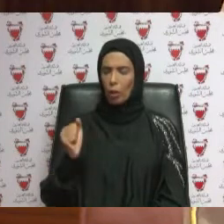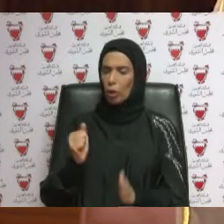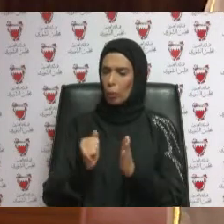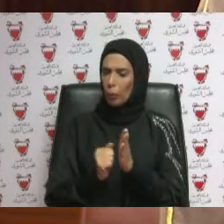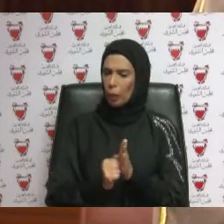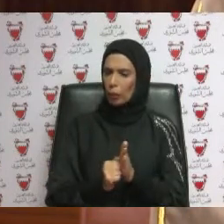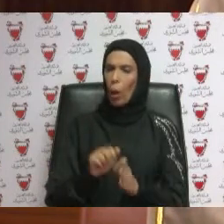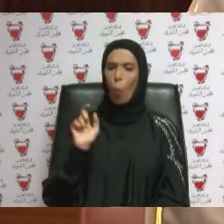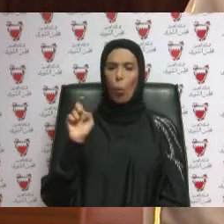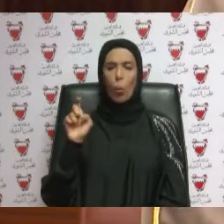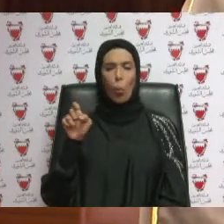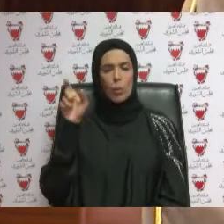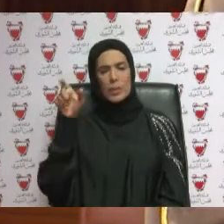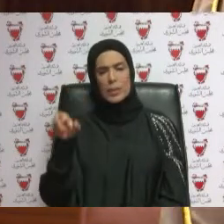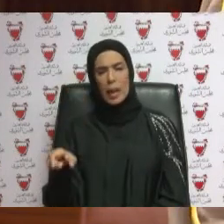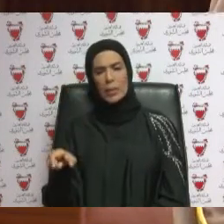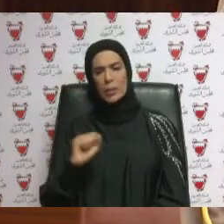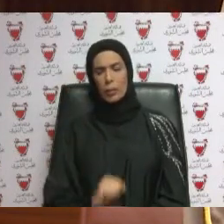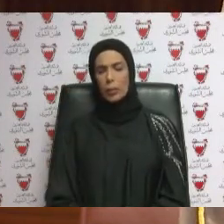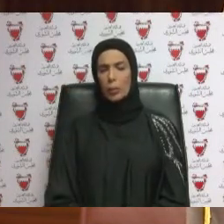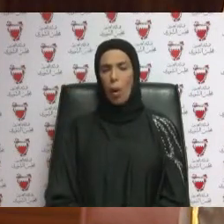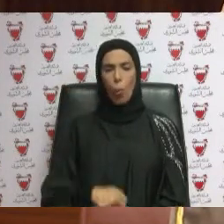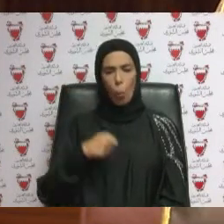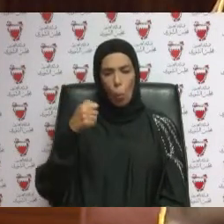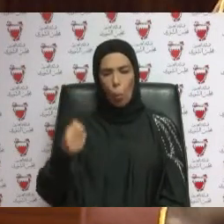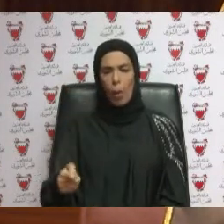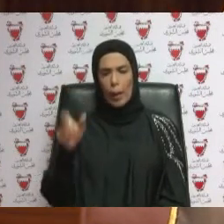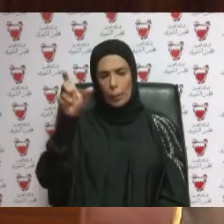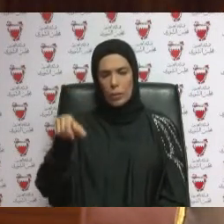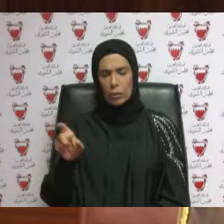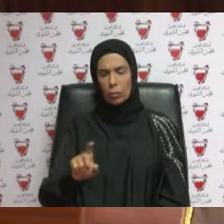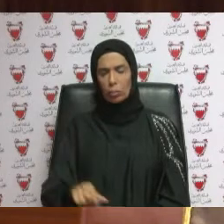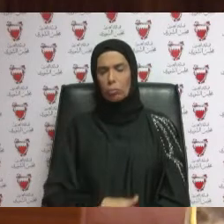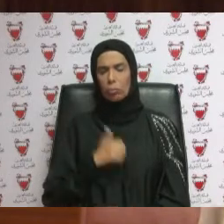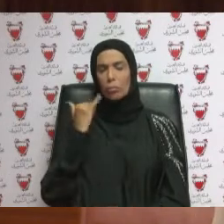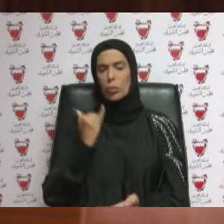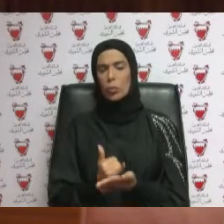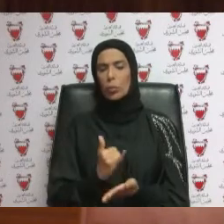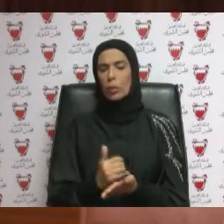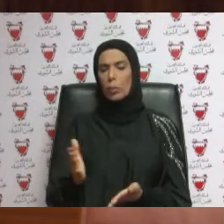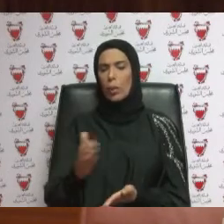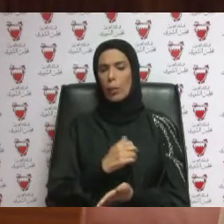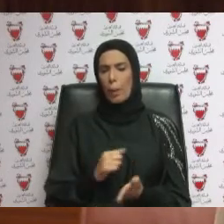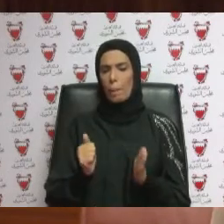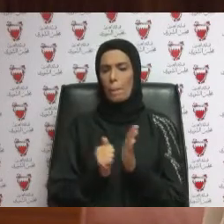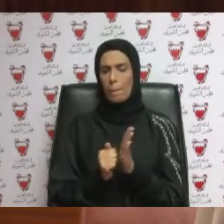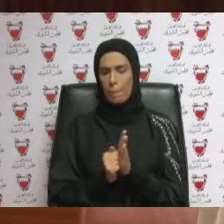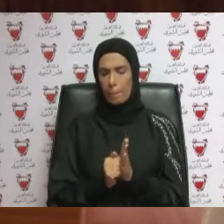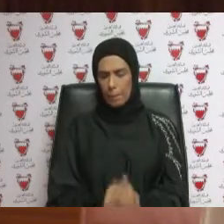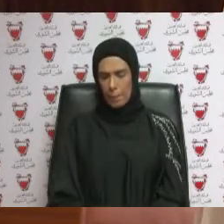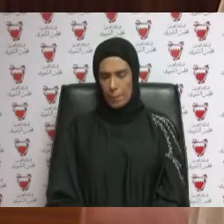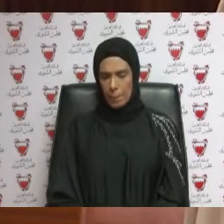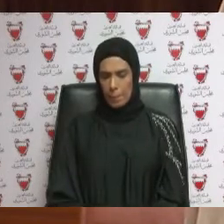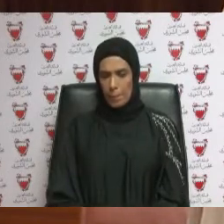إذا كان هو إلا بيسجل، إذا كان مو مسؤولية المستأجر مسؤولية مالك العقار، هو إلا